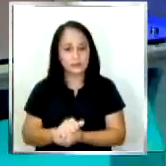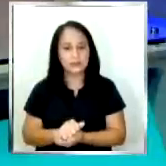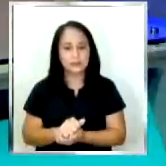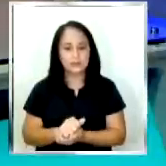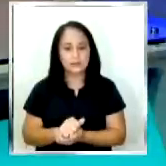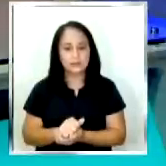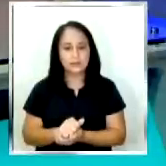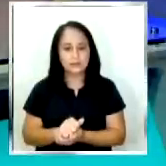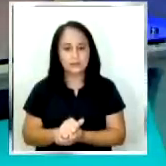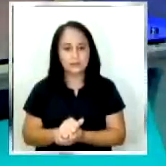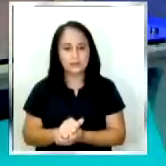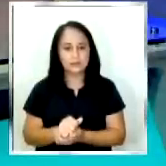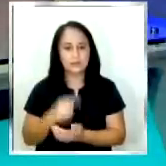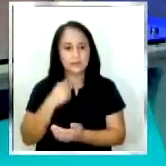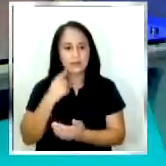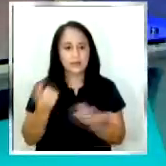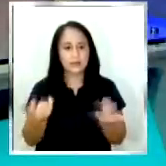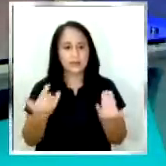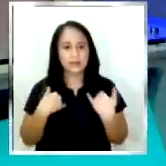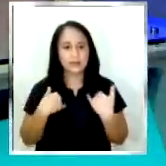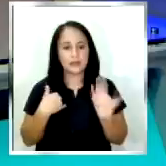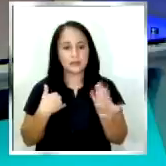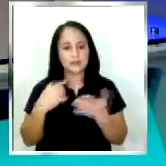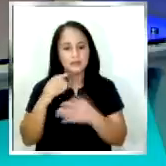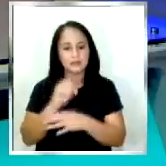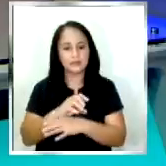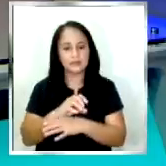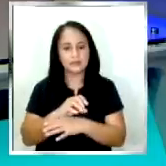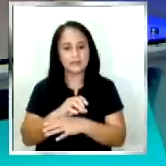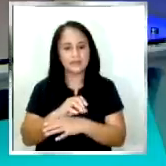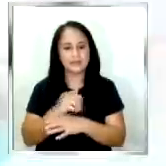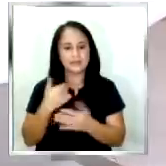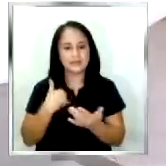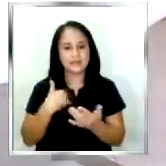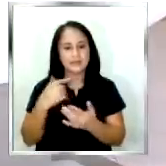And that's my chika this weekend. Ako po si Nelson Canlas.